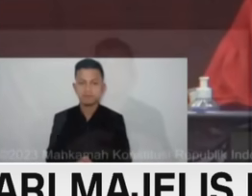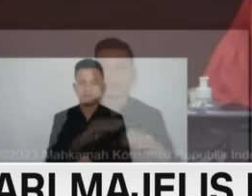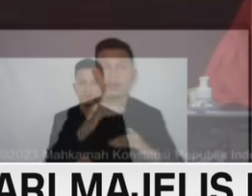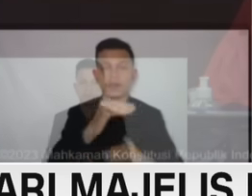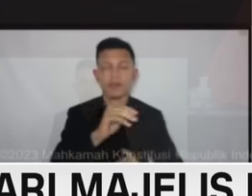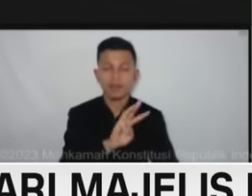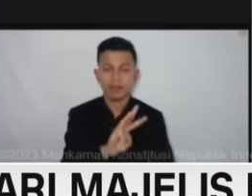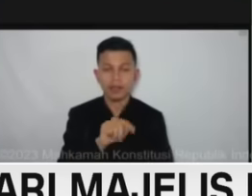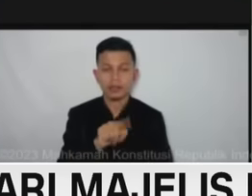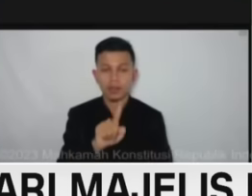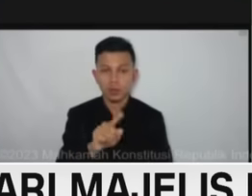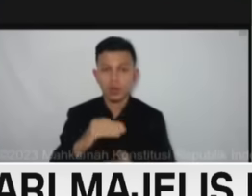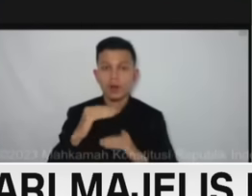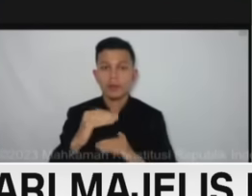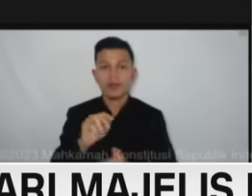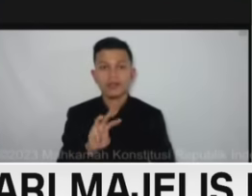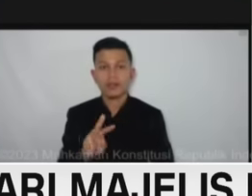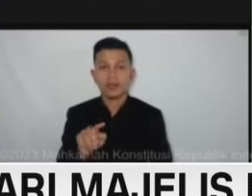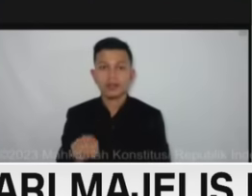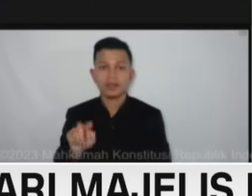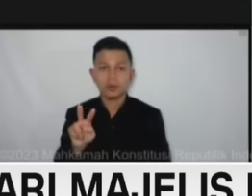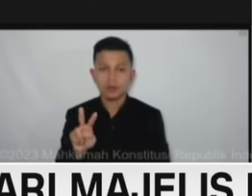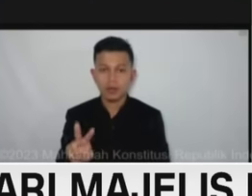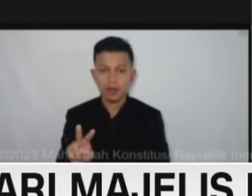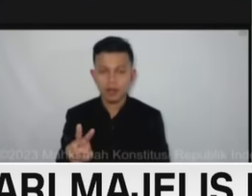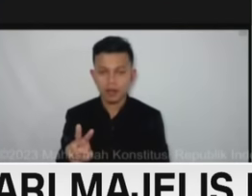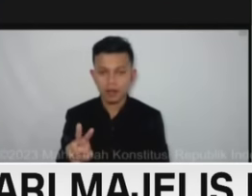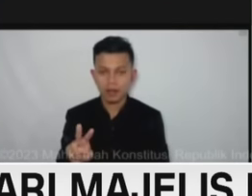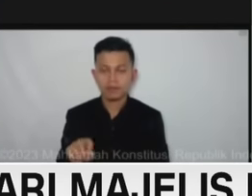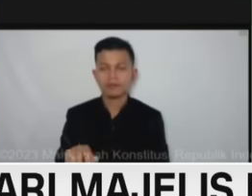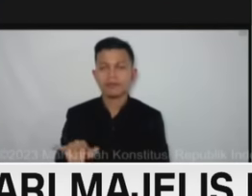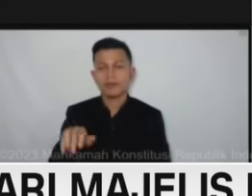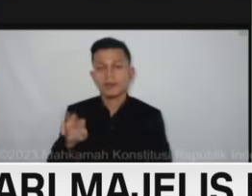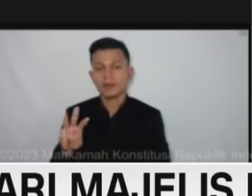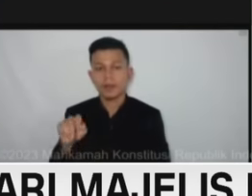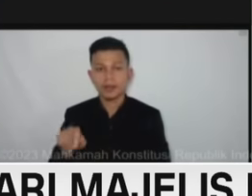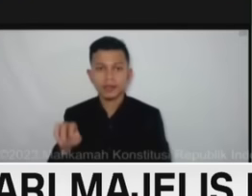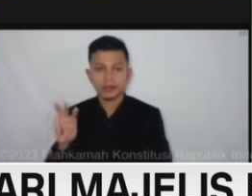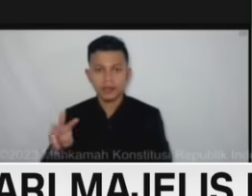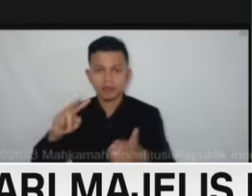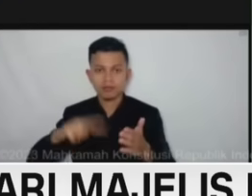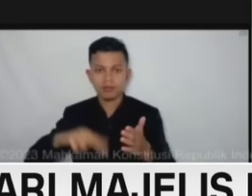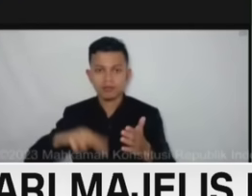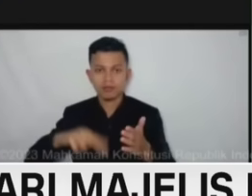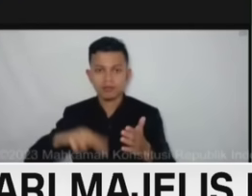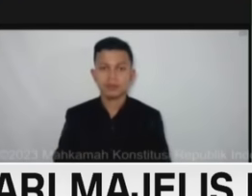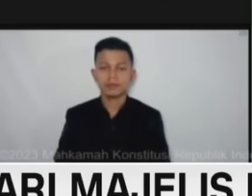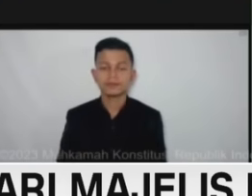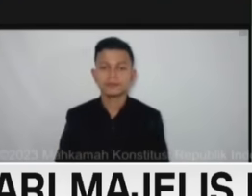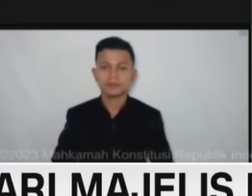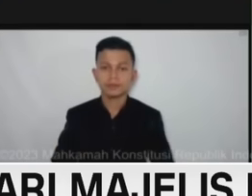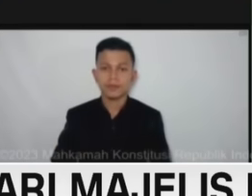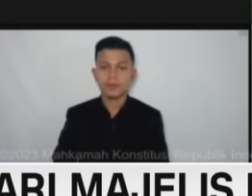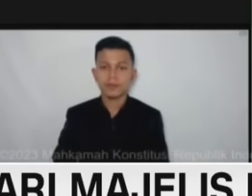itu hakim ketua itu punya suara gitu untuk menentukan ini yang yang juga kita harapkan MK memilih figur yang